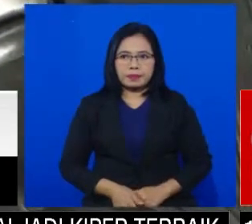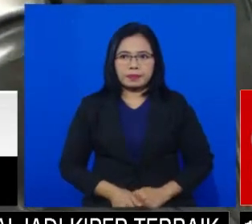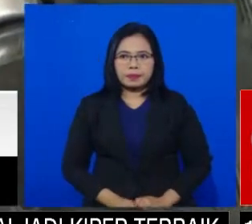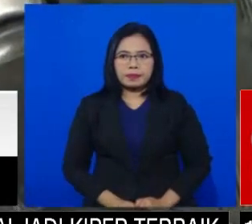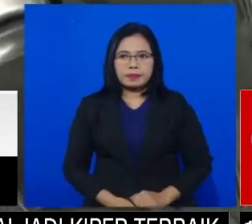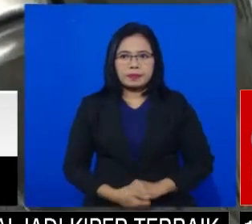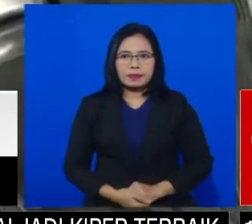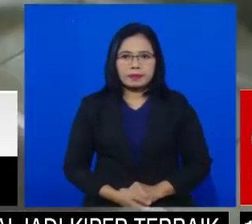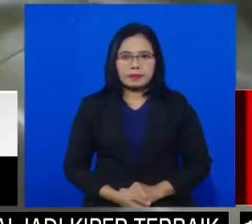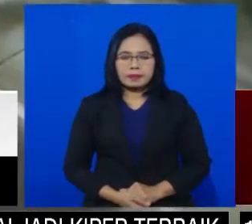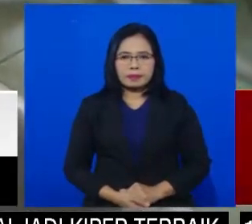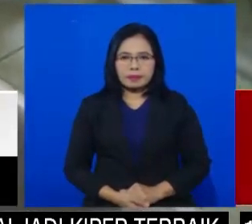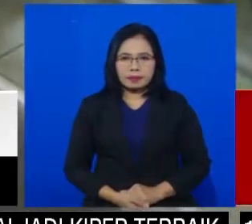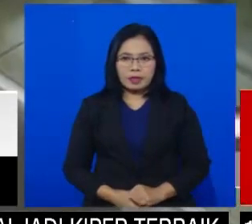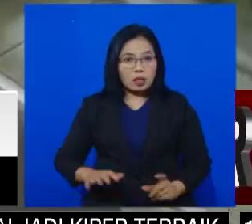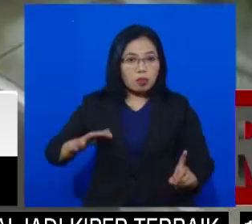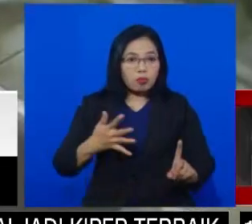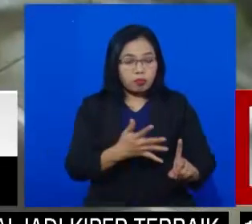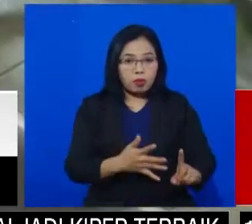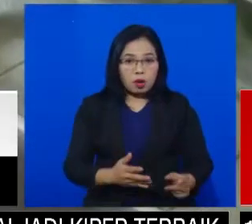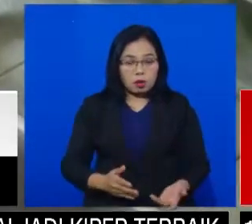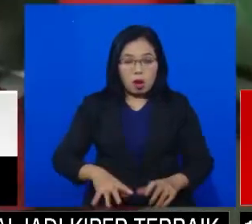yang dibawanya terlepas. Tersangka akhirnya bisa